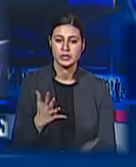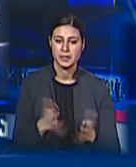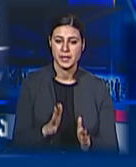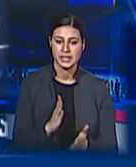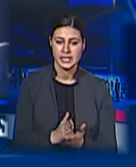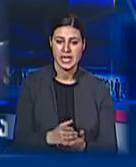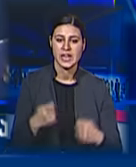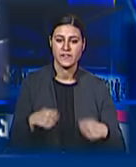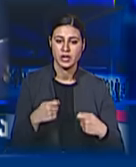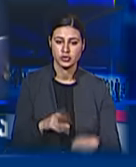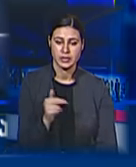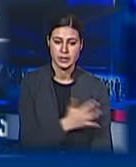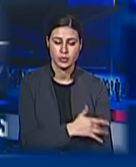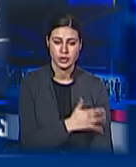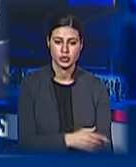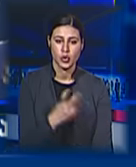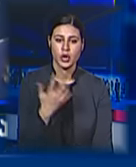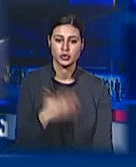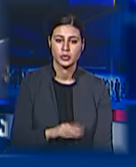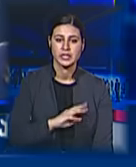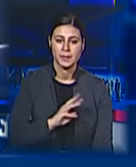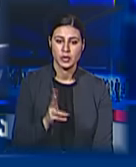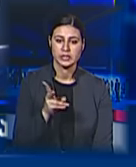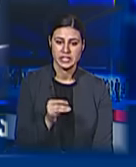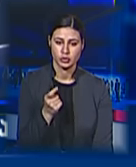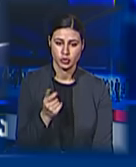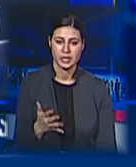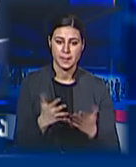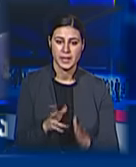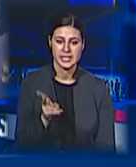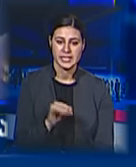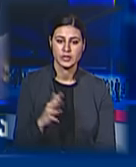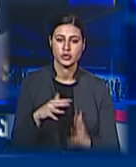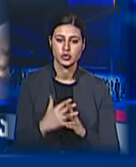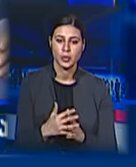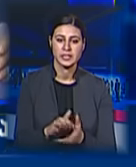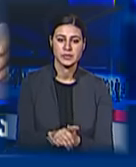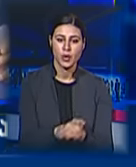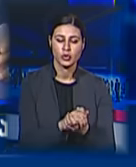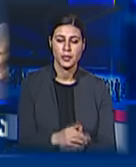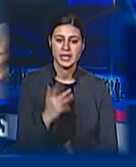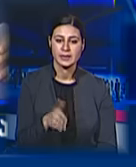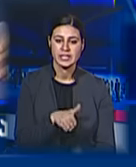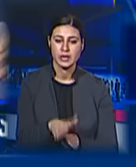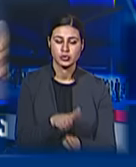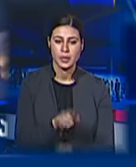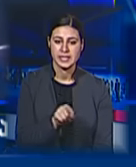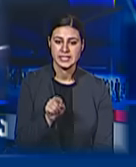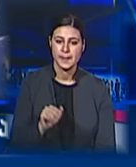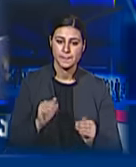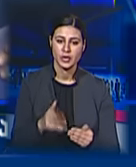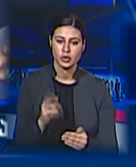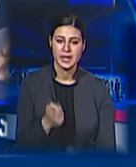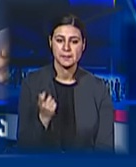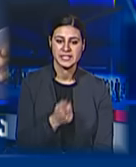მოდის ვაჭრობასა და მომსახურებაზე, 250 მილიონზე კი ცოტა მეტი კი სოფლის მეურნეობაზე. რამდენად დასრულებენ ისინი მიკრო და